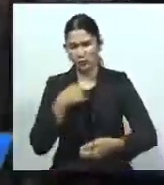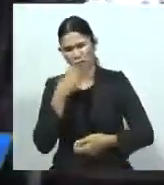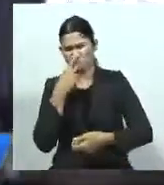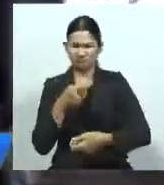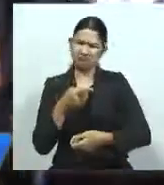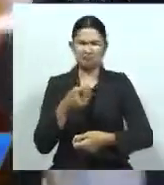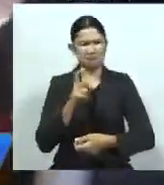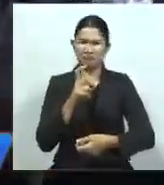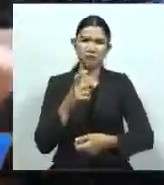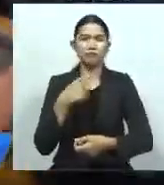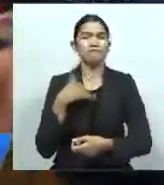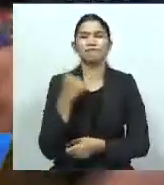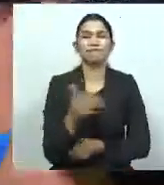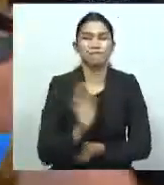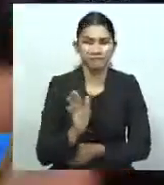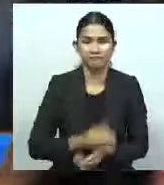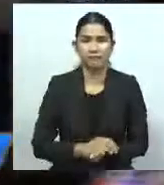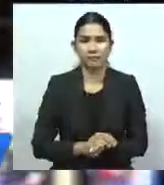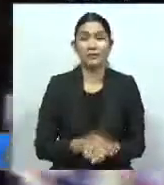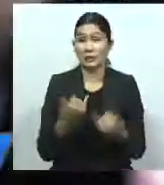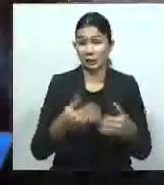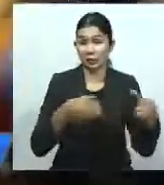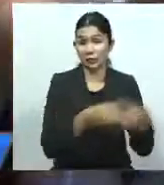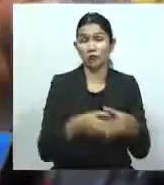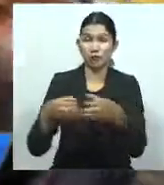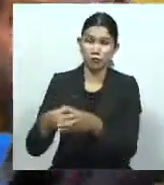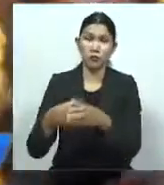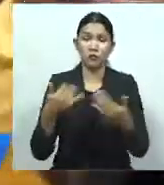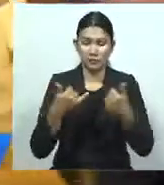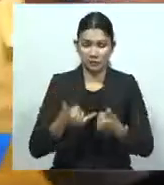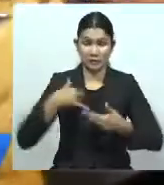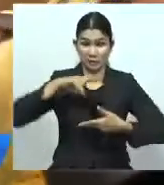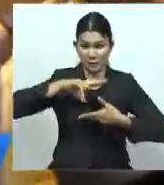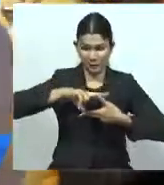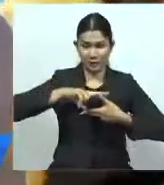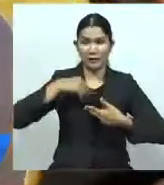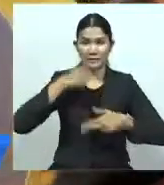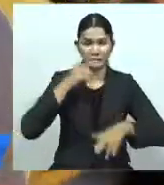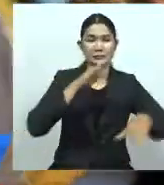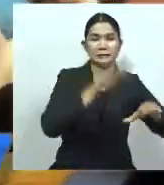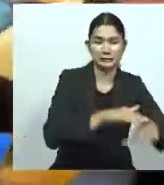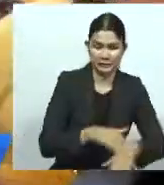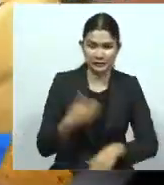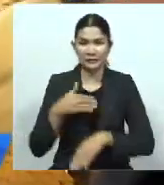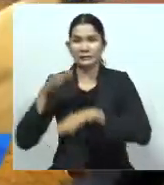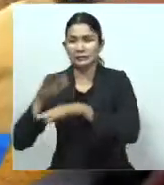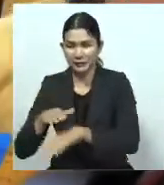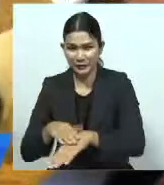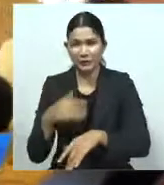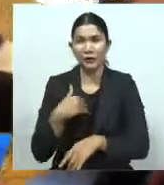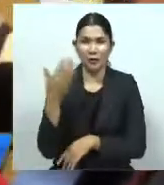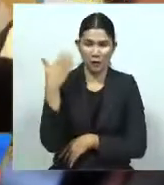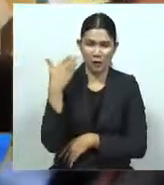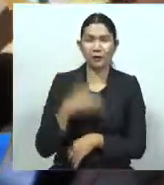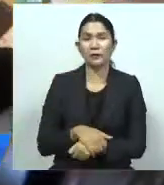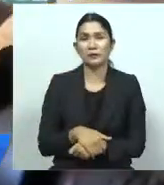ณอนุทินวางเอาไว้นั่นเองนะฮะ ก็เป็น2พรรคที่ทางพลังประชารัฐส่งขันหมากไปเทียบเชิญมาในช่วงหลายวันที่ผ่านมาน